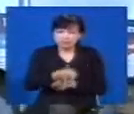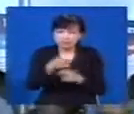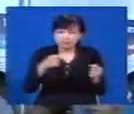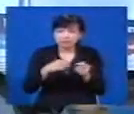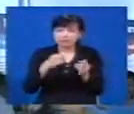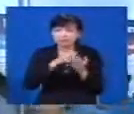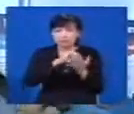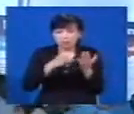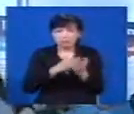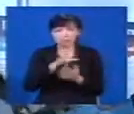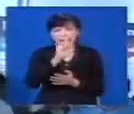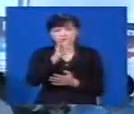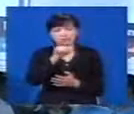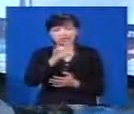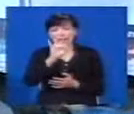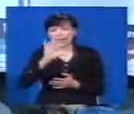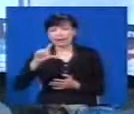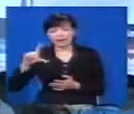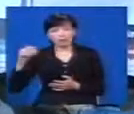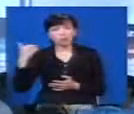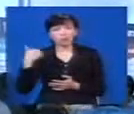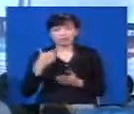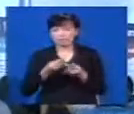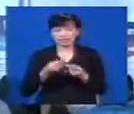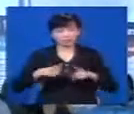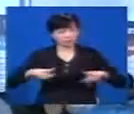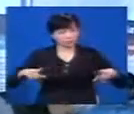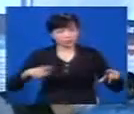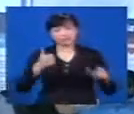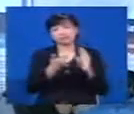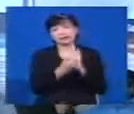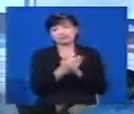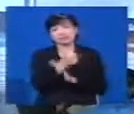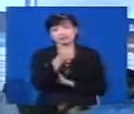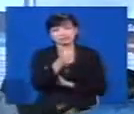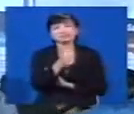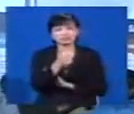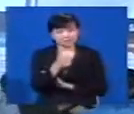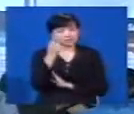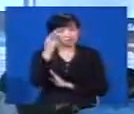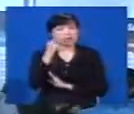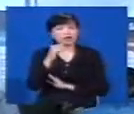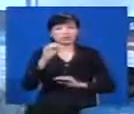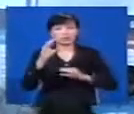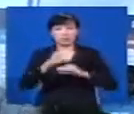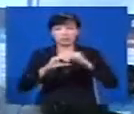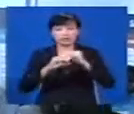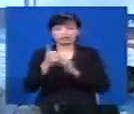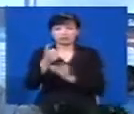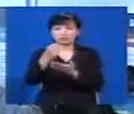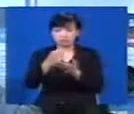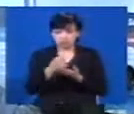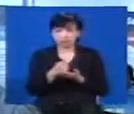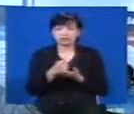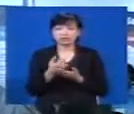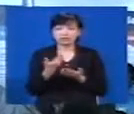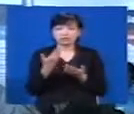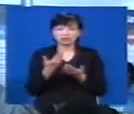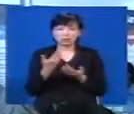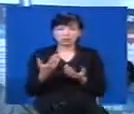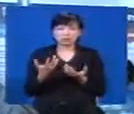ย89ล้านไร่ตรงนี้ผมคิดว่าจะเป็นส่วนที่ทางโครงการของร้านอาหารช่วยในเรื่องของการลดต้นทุนการข